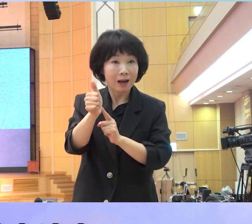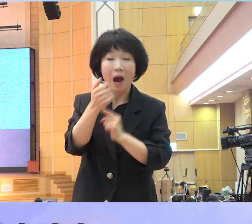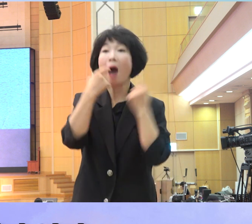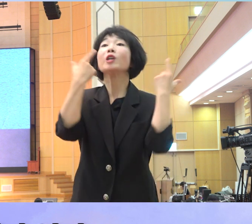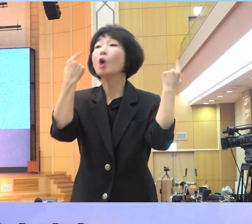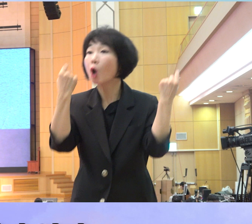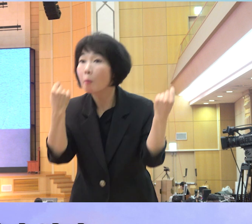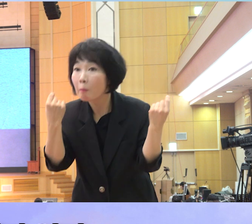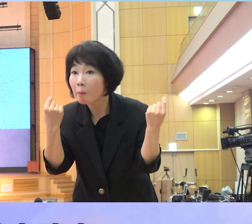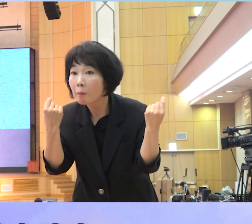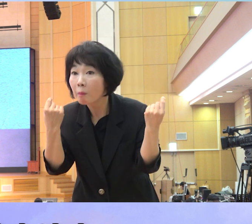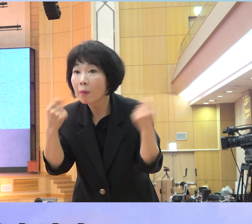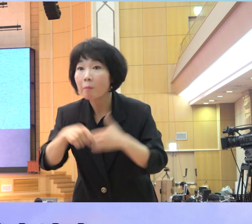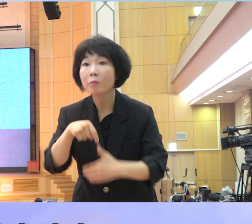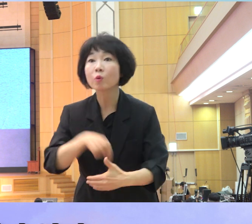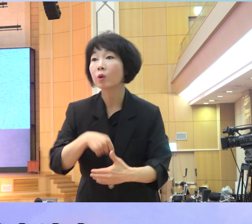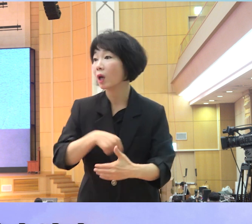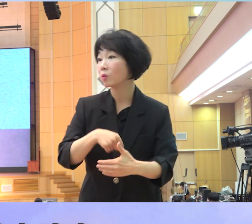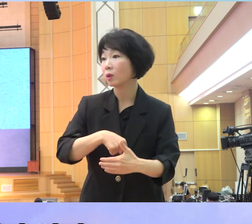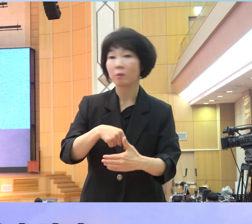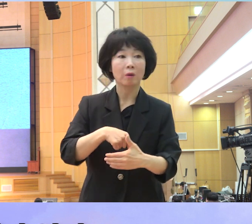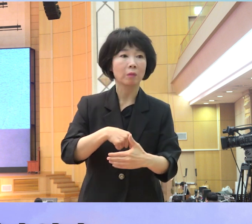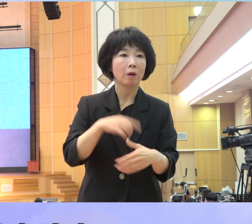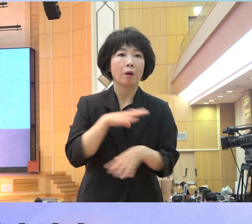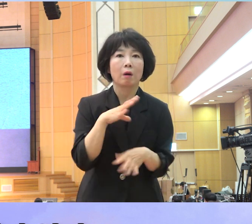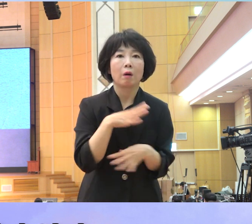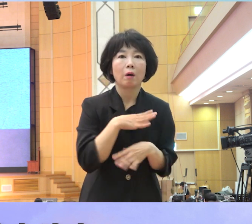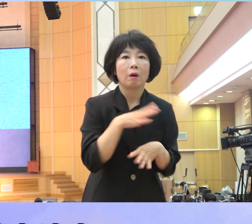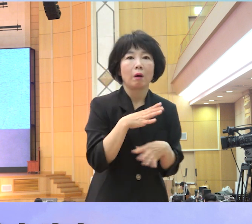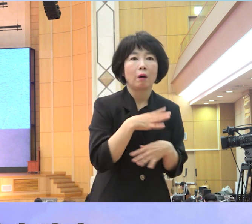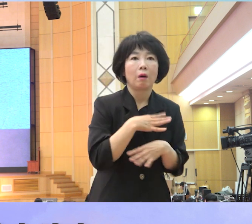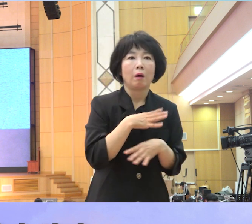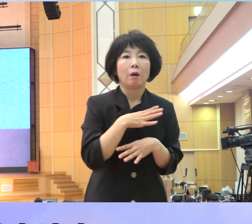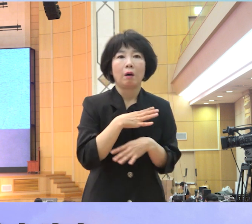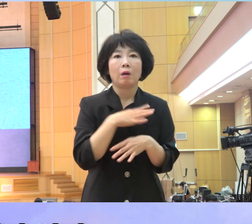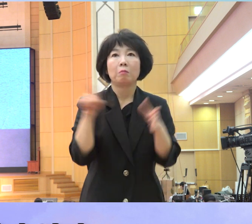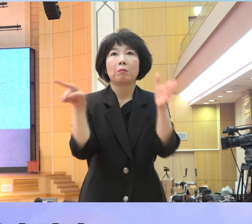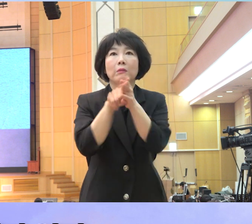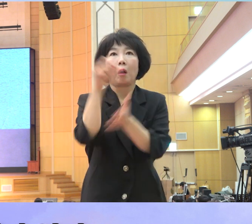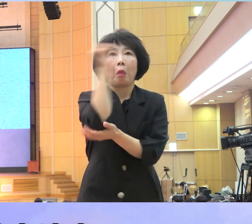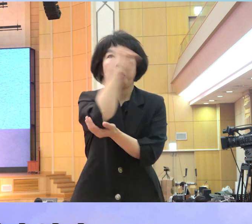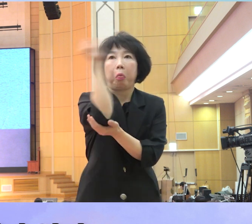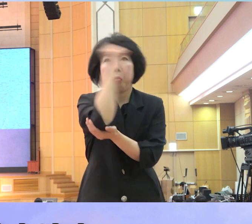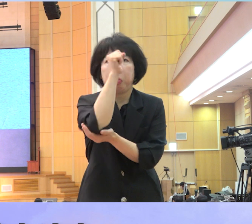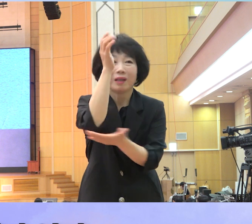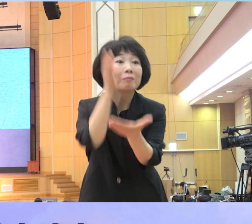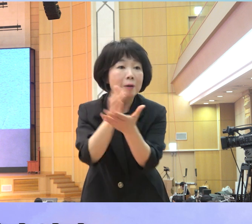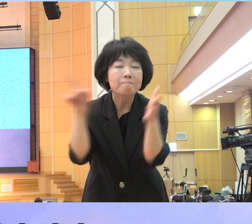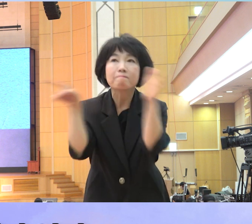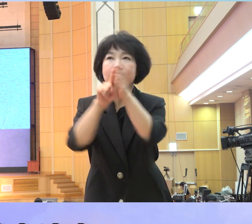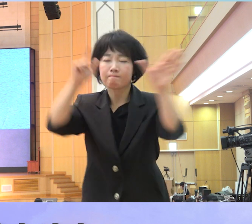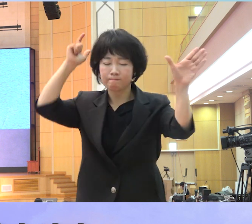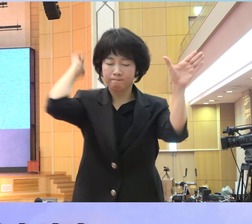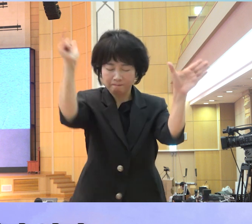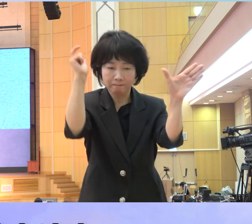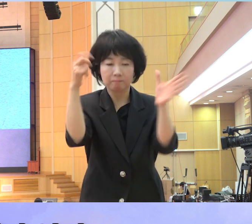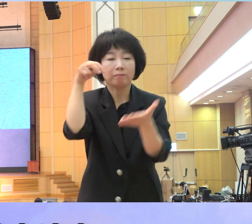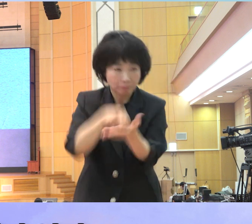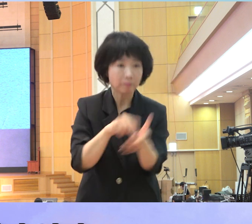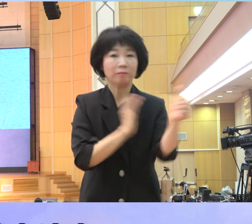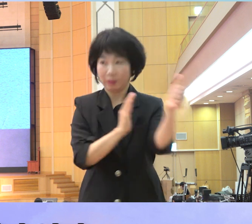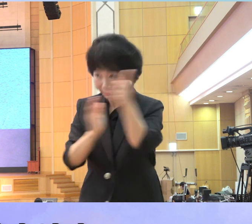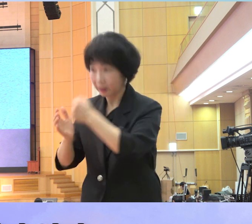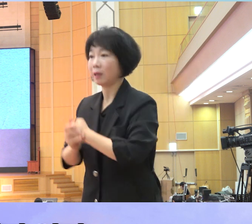말씀하셨듯이 두려워 말고 믿음 흔들리지 말고 믿음에 굳게 서면 되는 거예요.